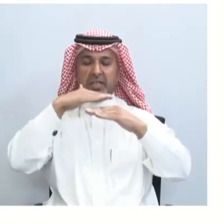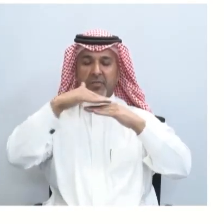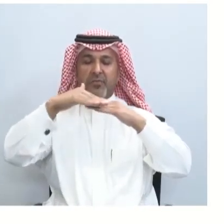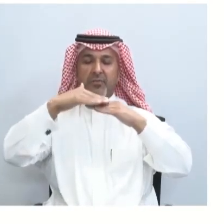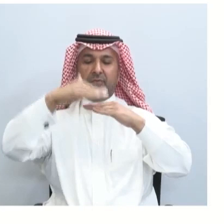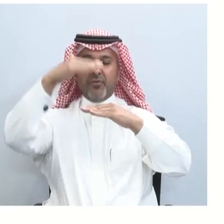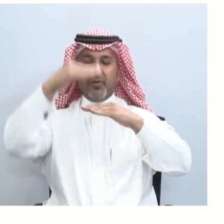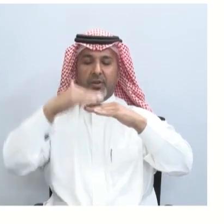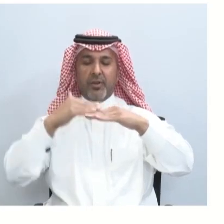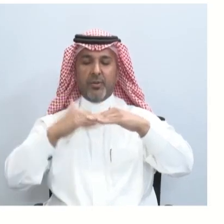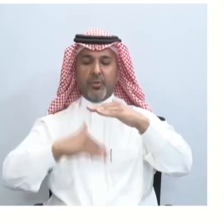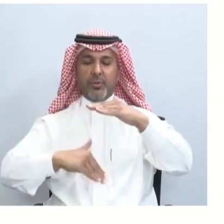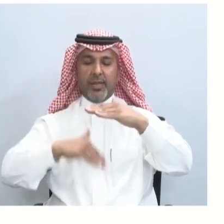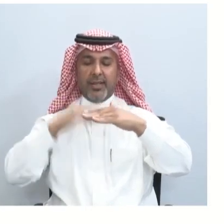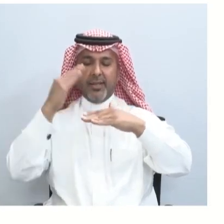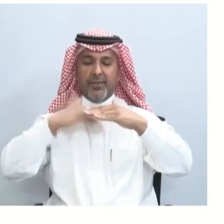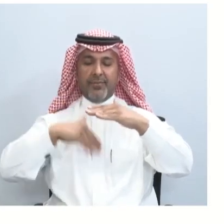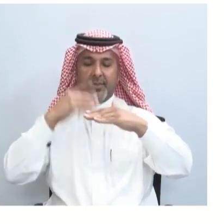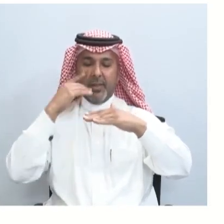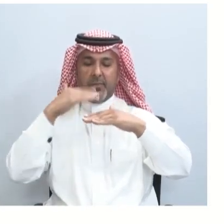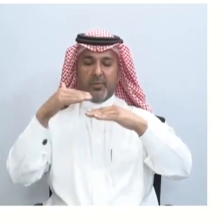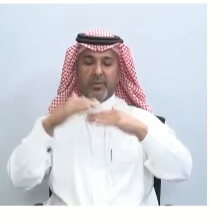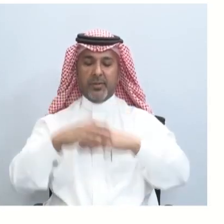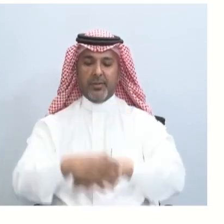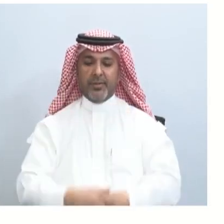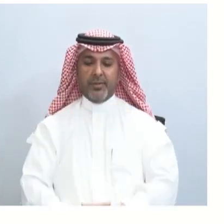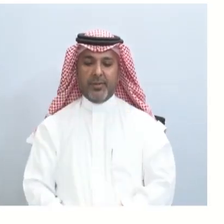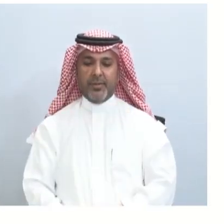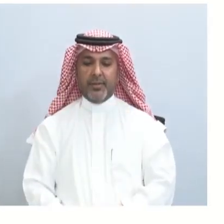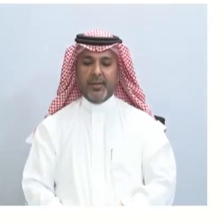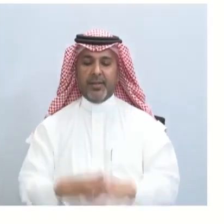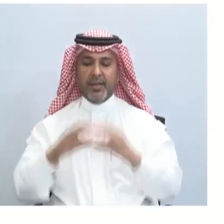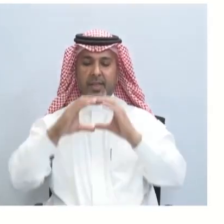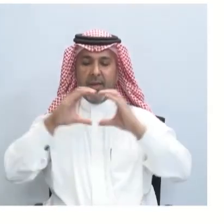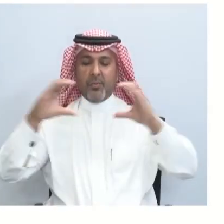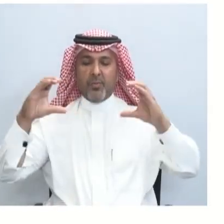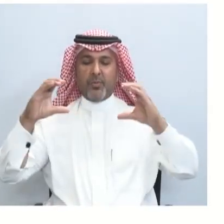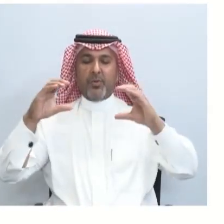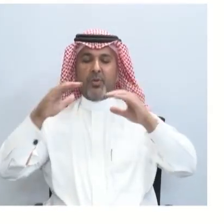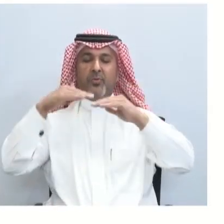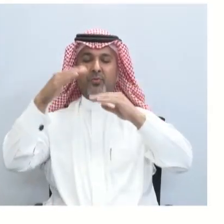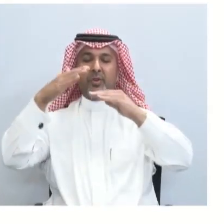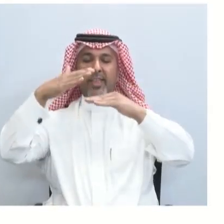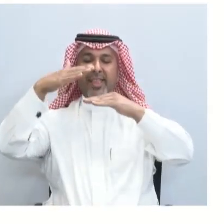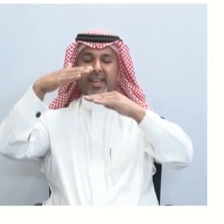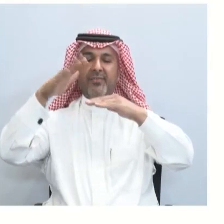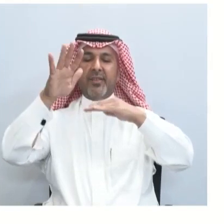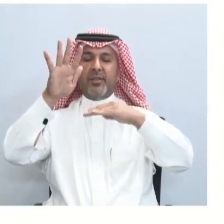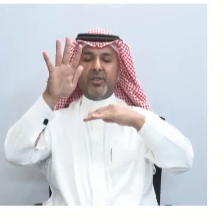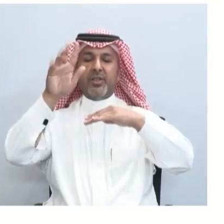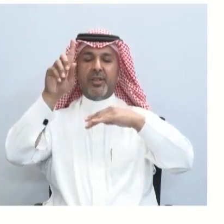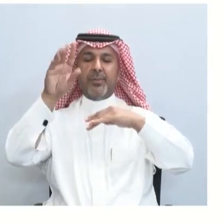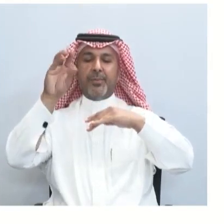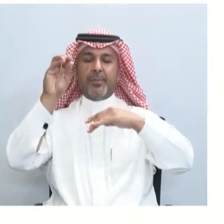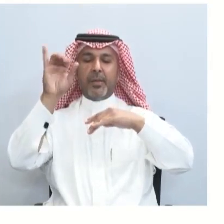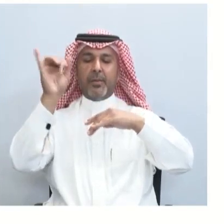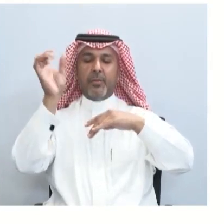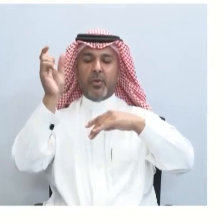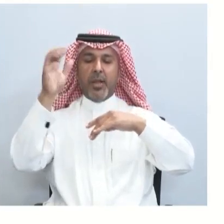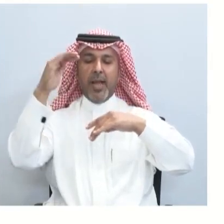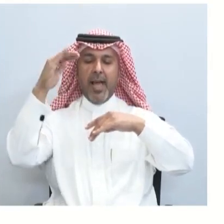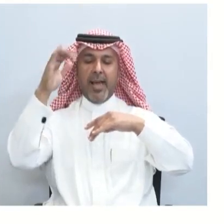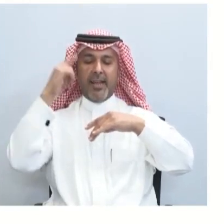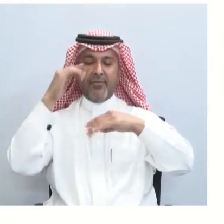ابسط ونوجد مساحه كل شكل منهما نجزعه الى مستطيل وماذا شبه منحرف